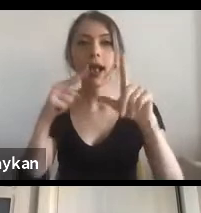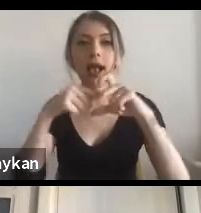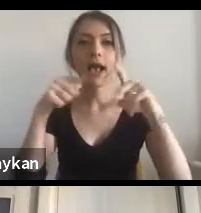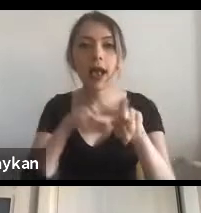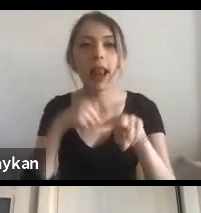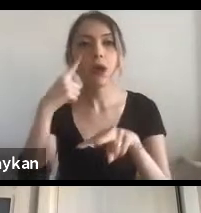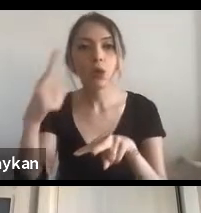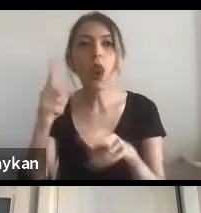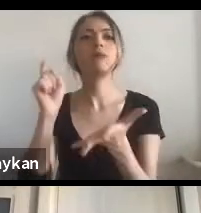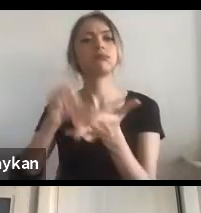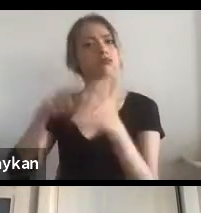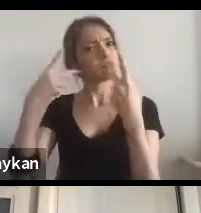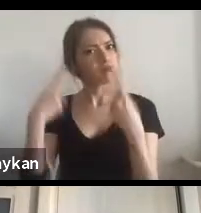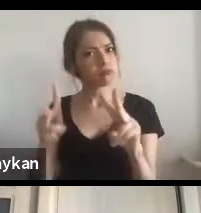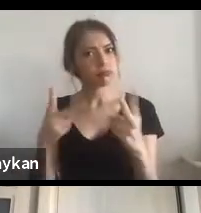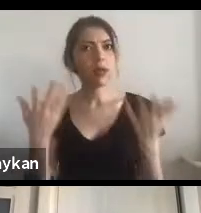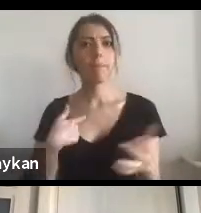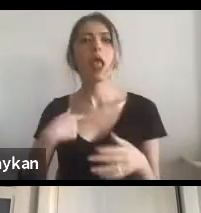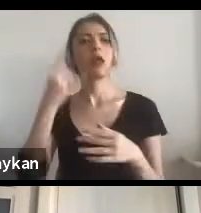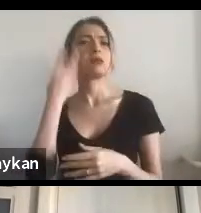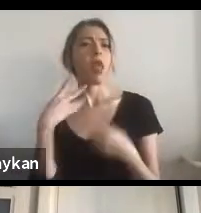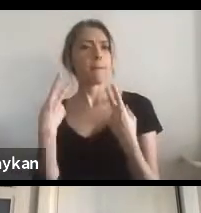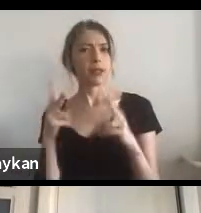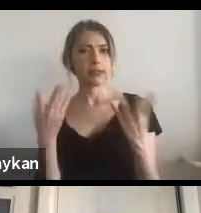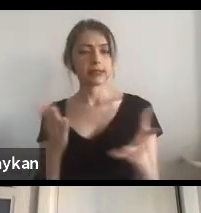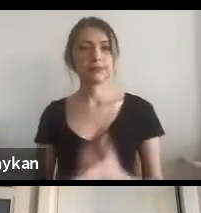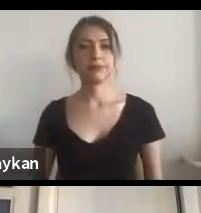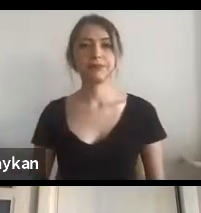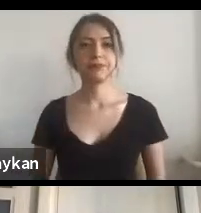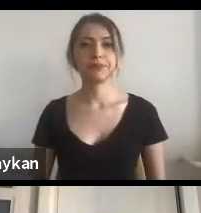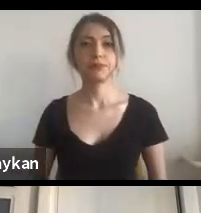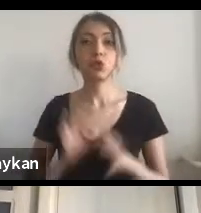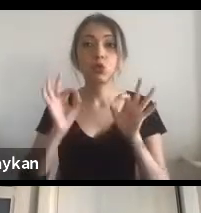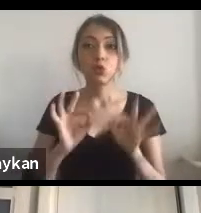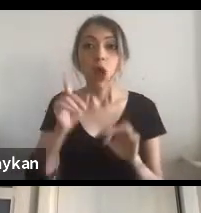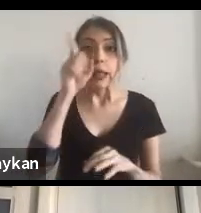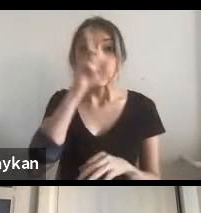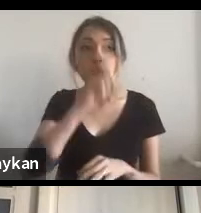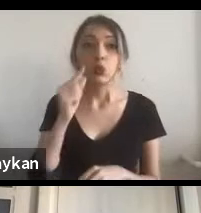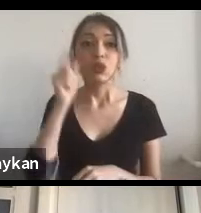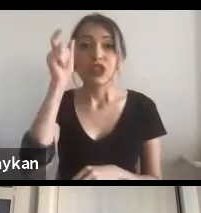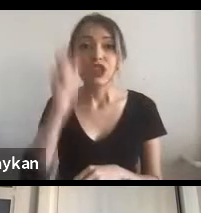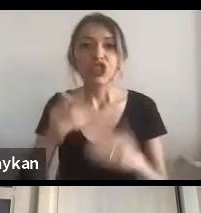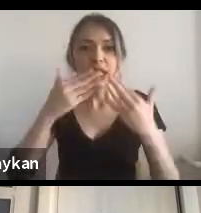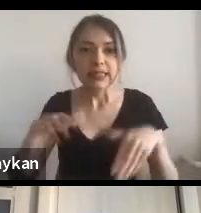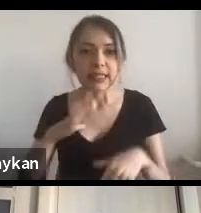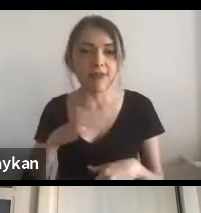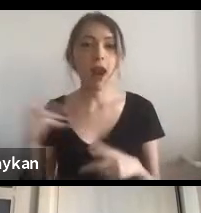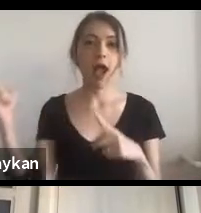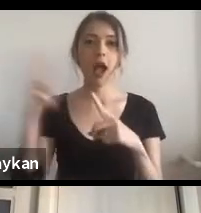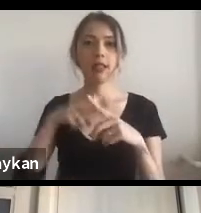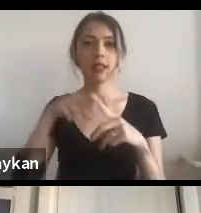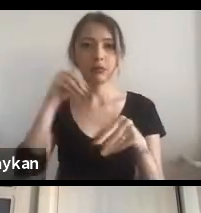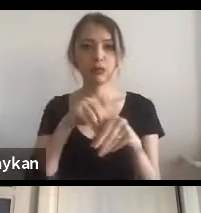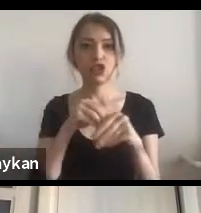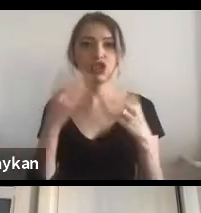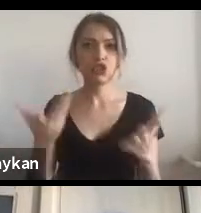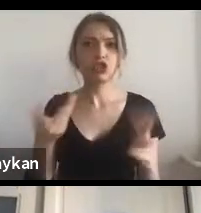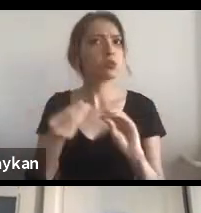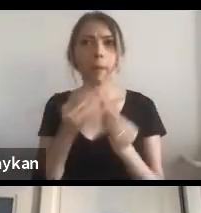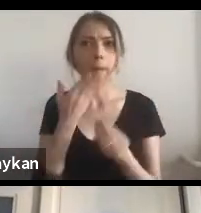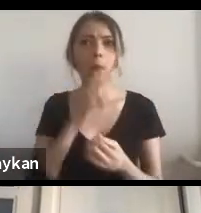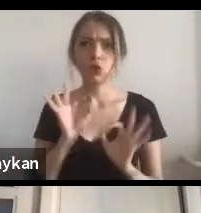ayarlaması gerekiyor. Şu an 100 kişilik katılım sınırına henüz ulaşmadığımız için bir sorun